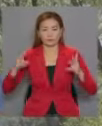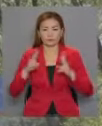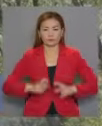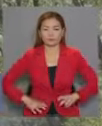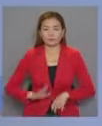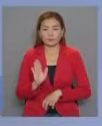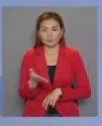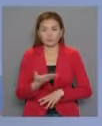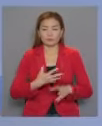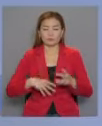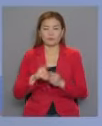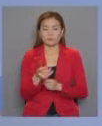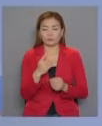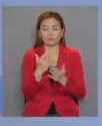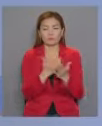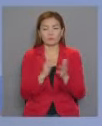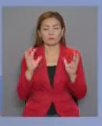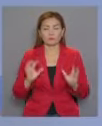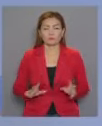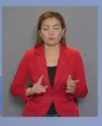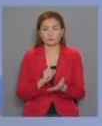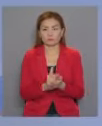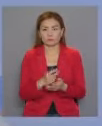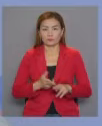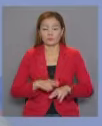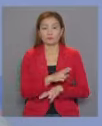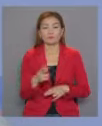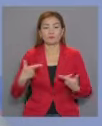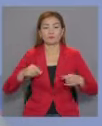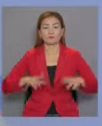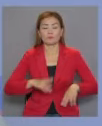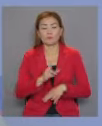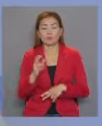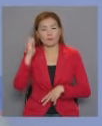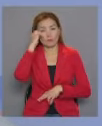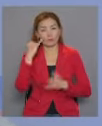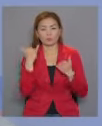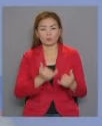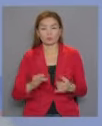керек және мұның бір ережесі мен тәртібі болғанда жөн. Кімге және қай жерге ескерткіш